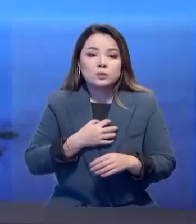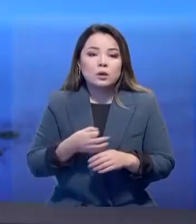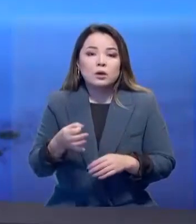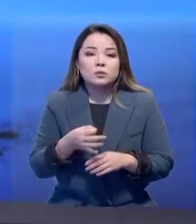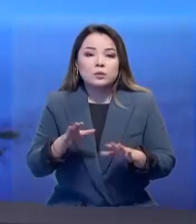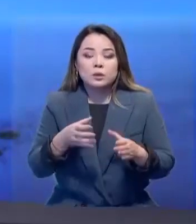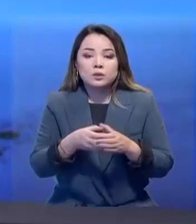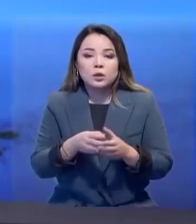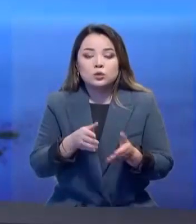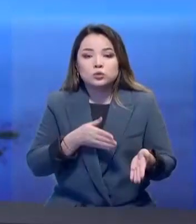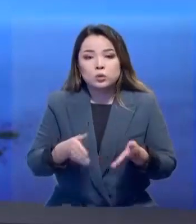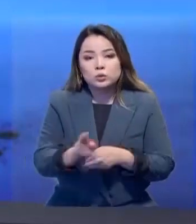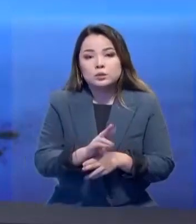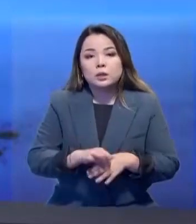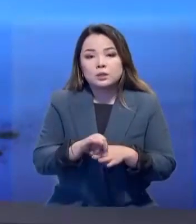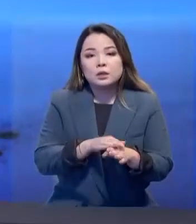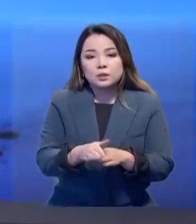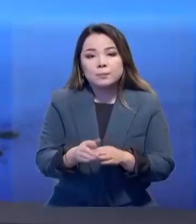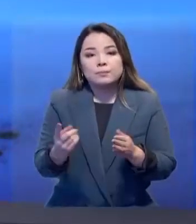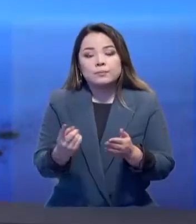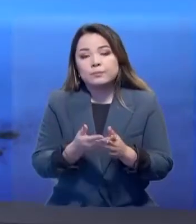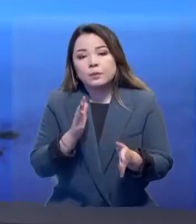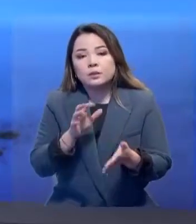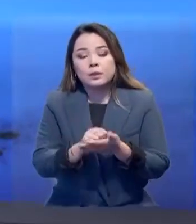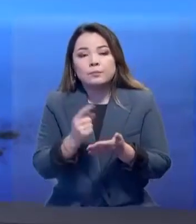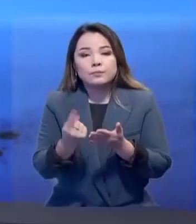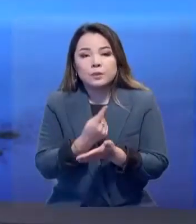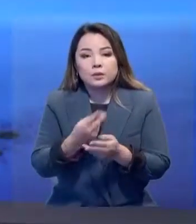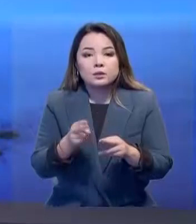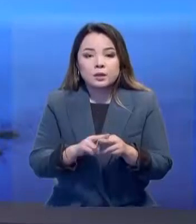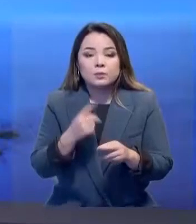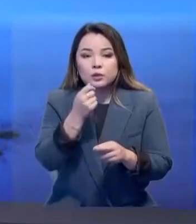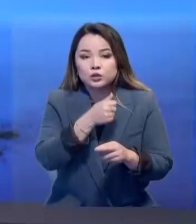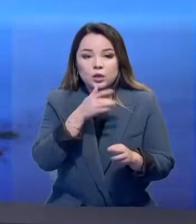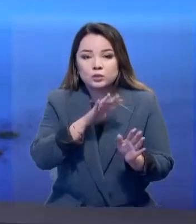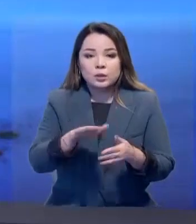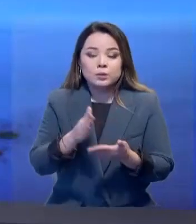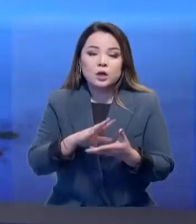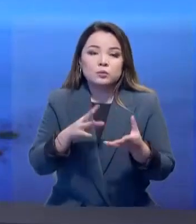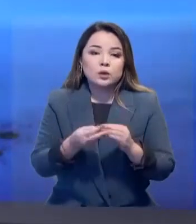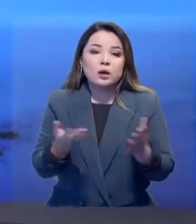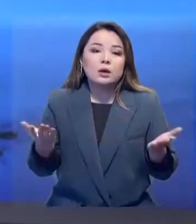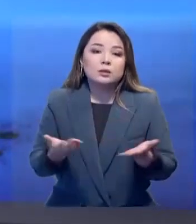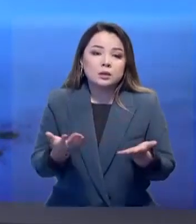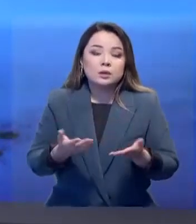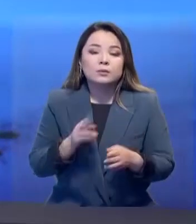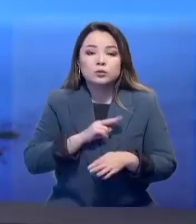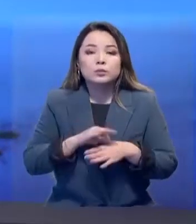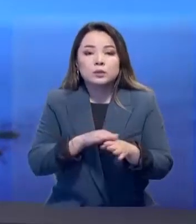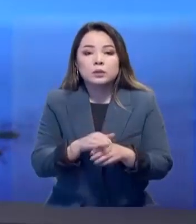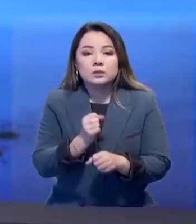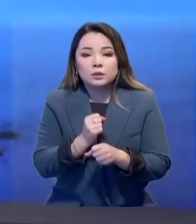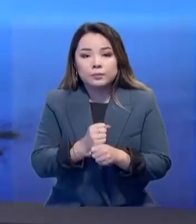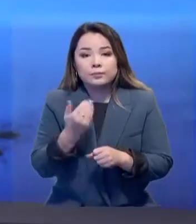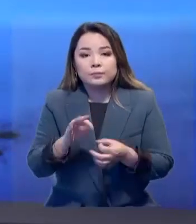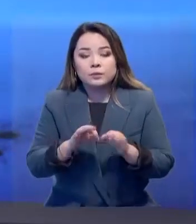аудандық маңызы бар жолдарды жөндеу міндетін алға қойған еді. Одан кейін бір жыл өтті. Нәтиже қандай, нендей жұмыс атқарылды,